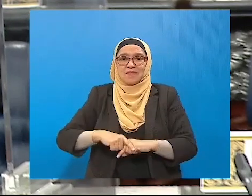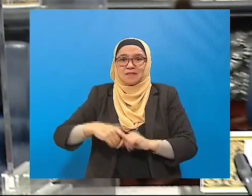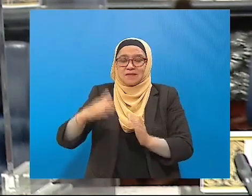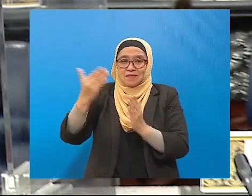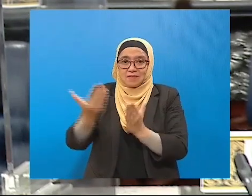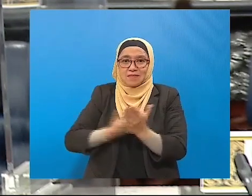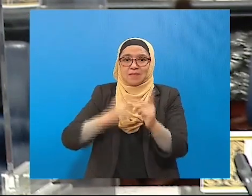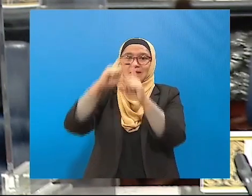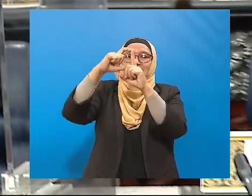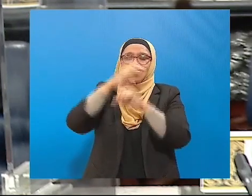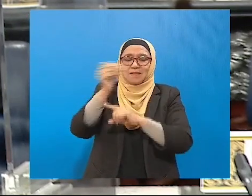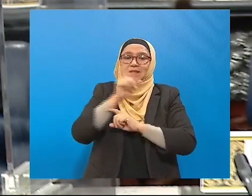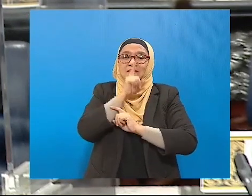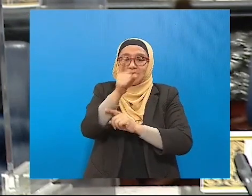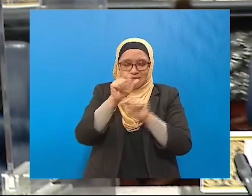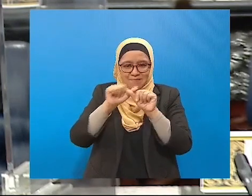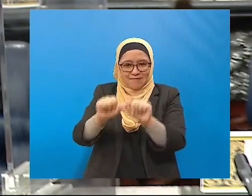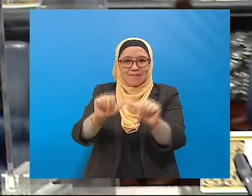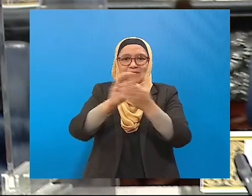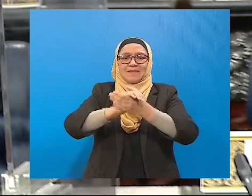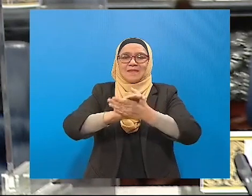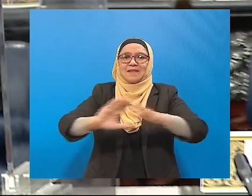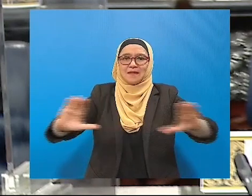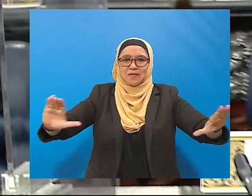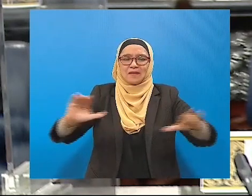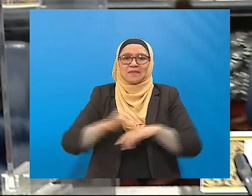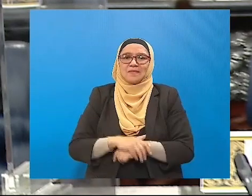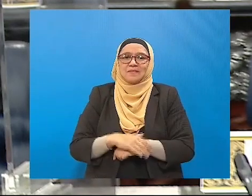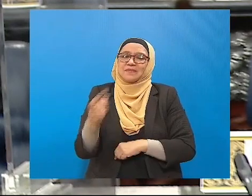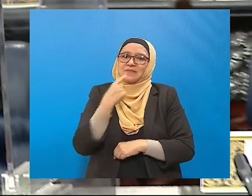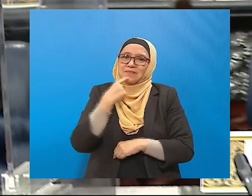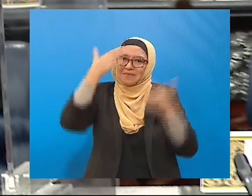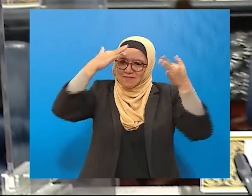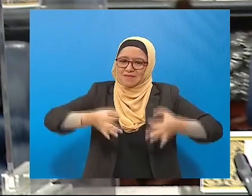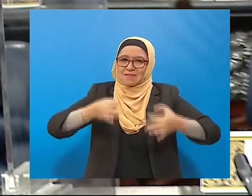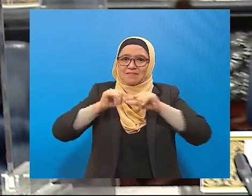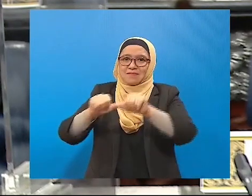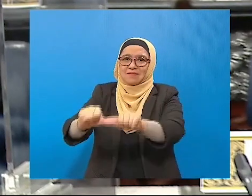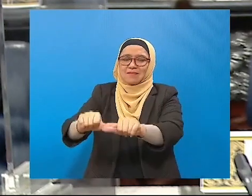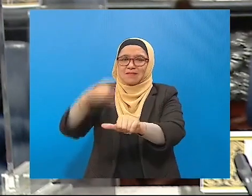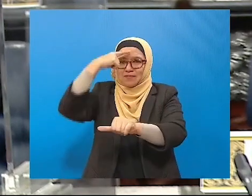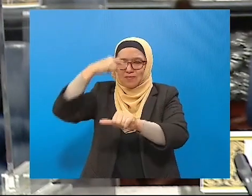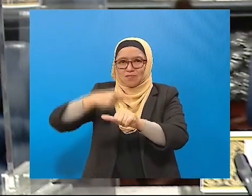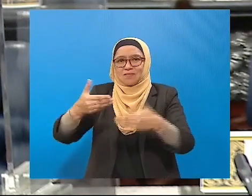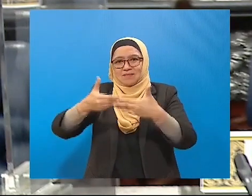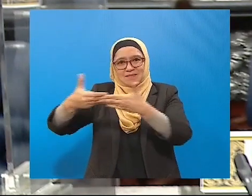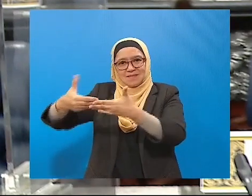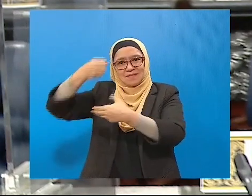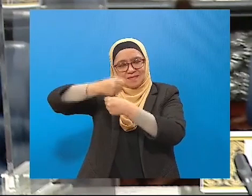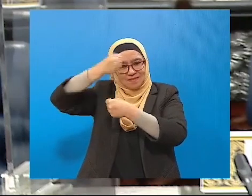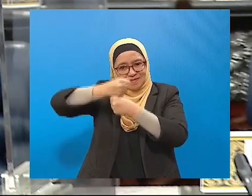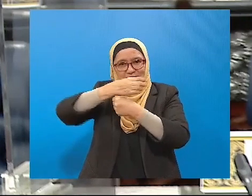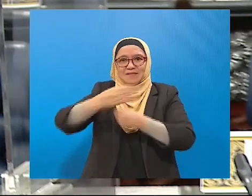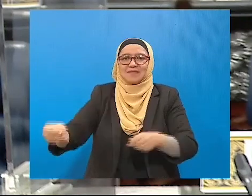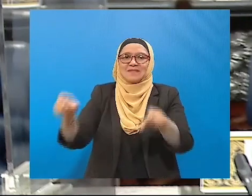dalam keadaan selamat. Mereka membuat keputusan untuk kekal di sana bagi meneruskan tugasan dan pada masa yang sama